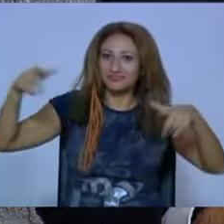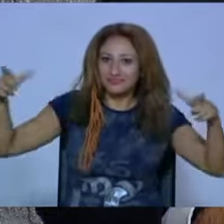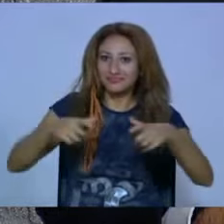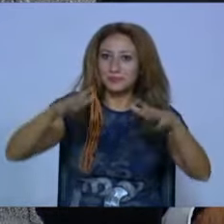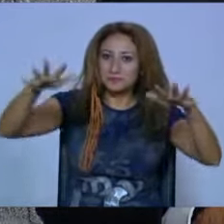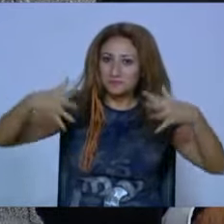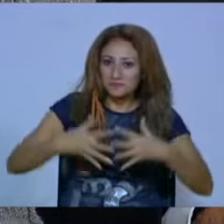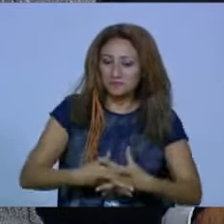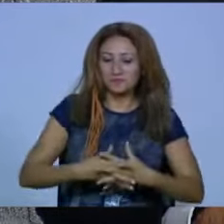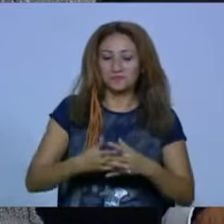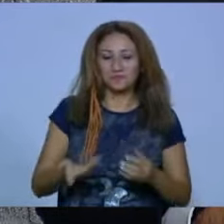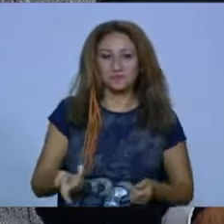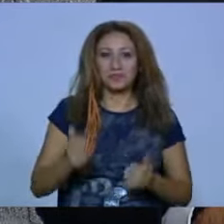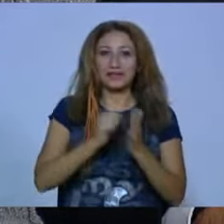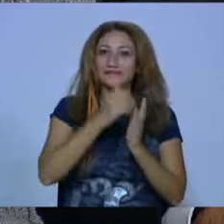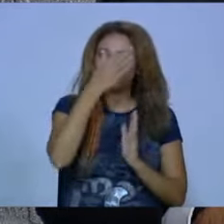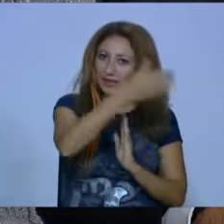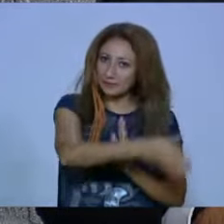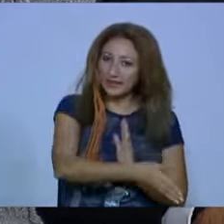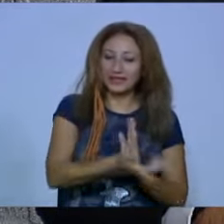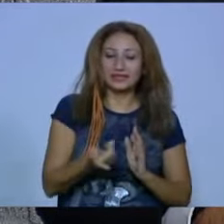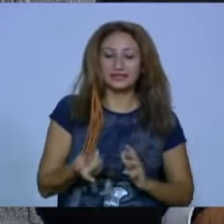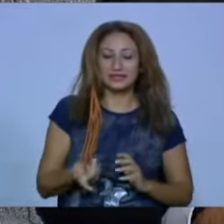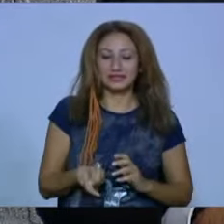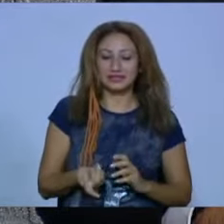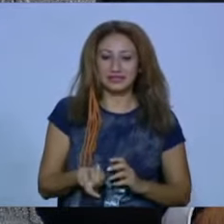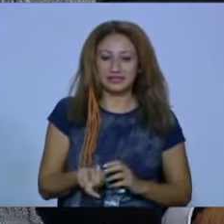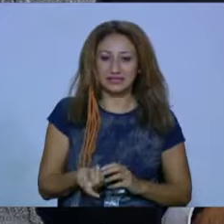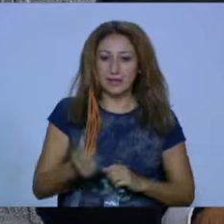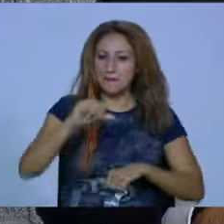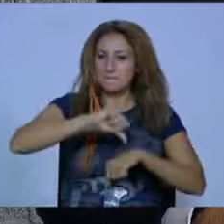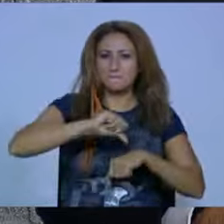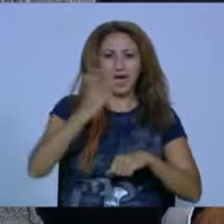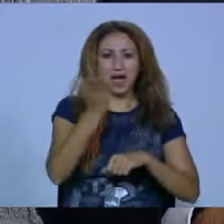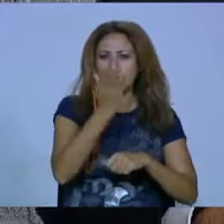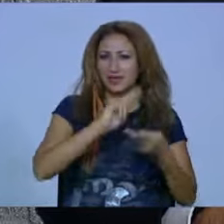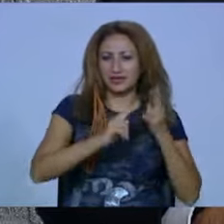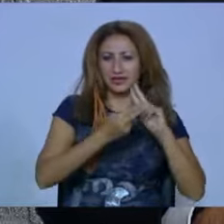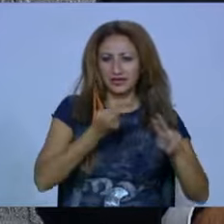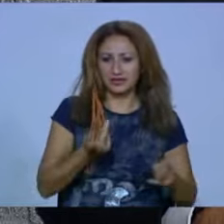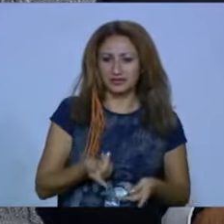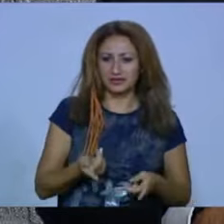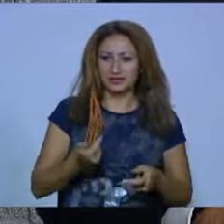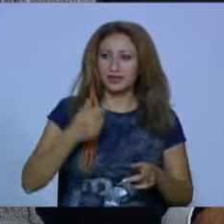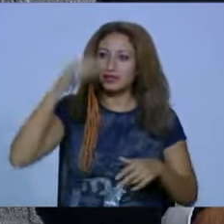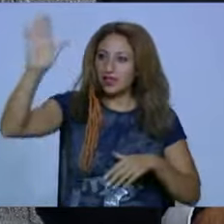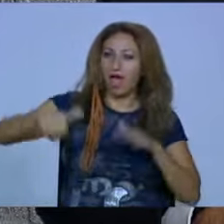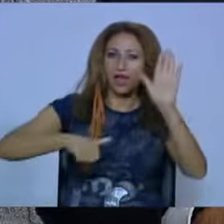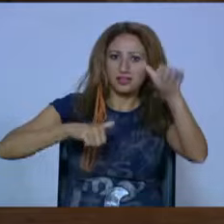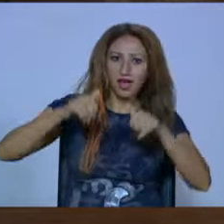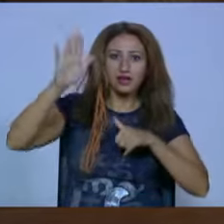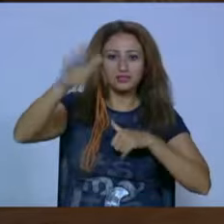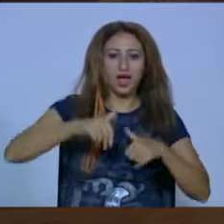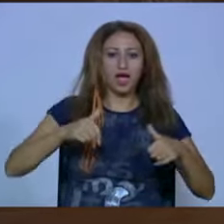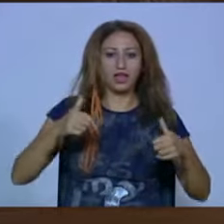لا اما في مكانه يلمنا كلنا حواليه، لا اما عند اشرف وقايل لهنيدي وقايل لعلاء مرسي وقايل